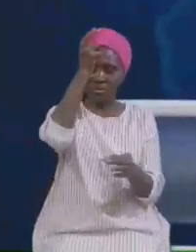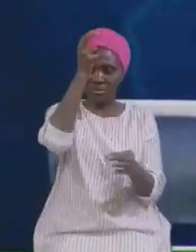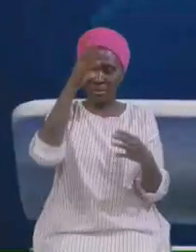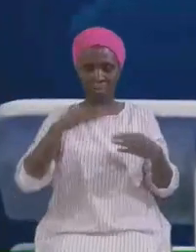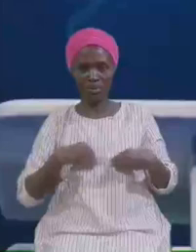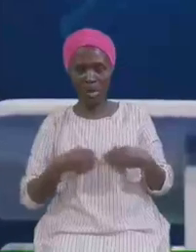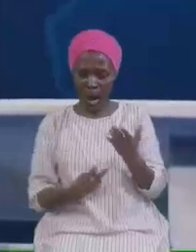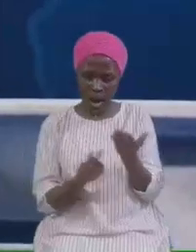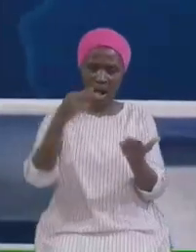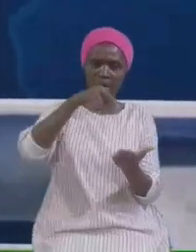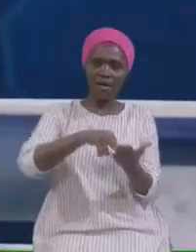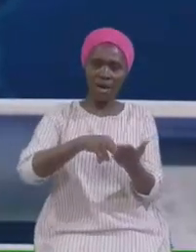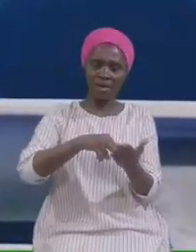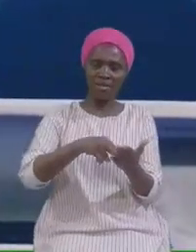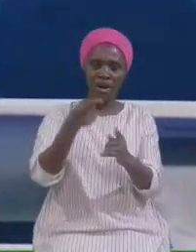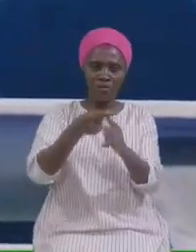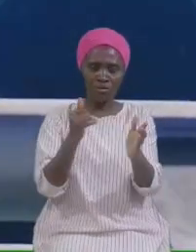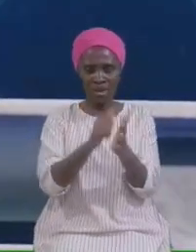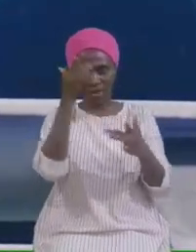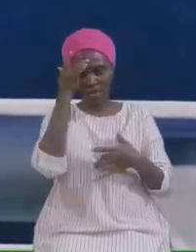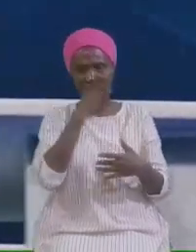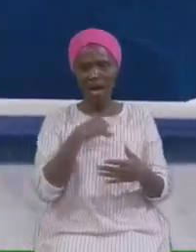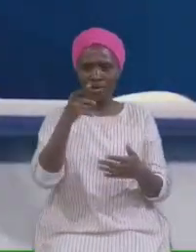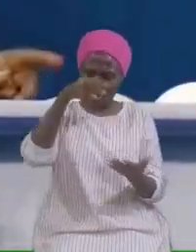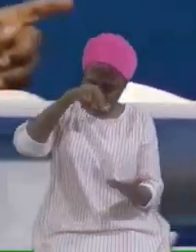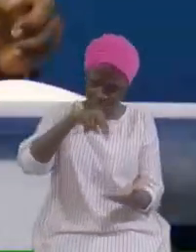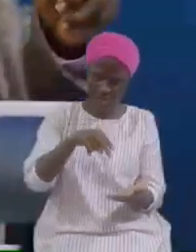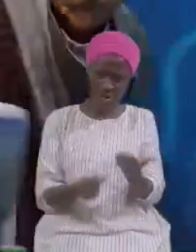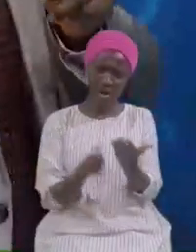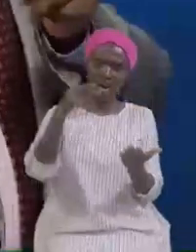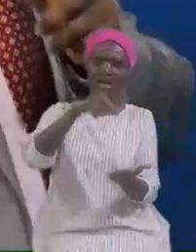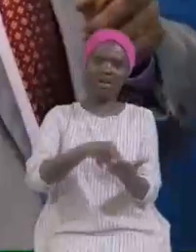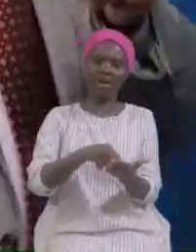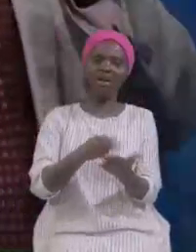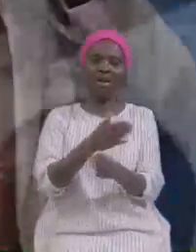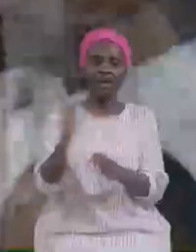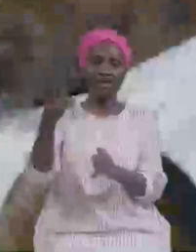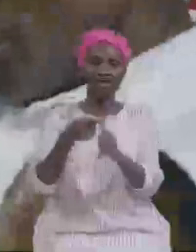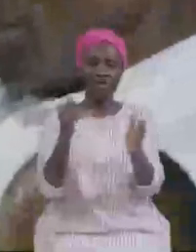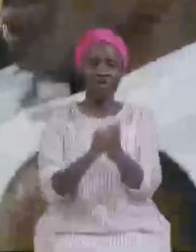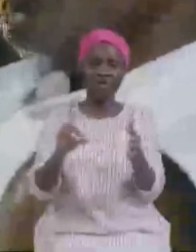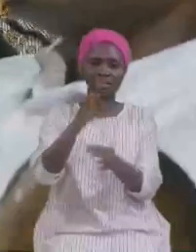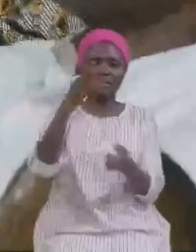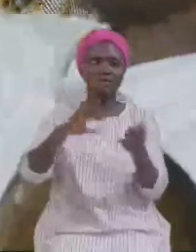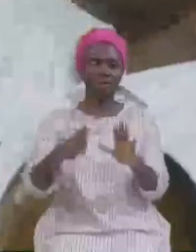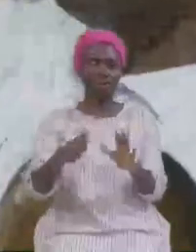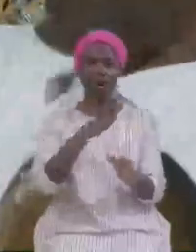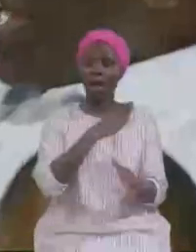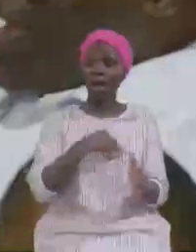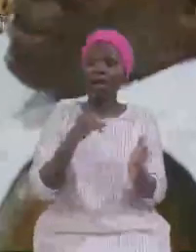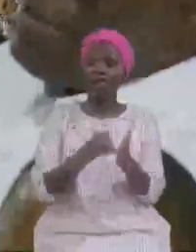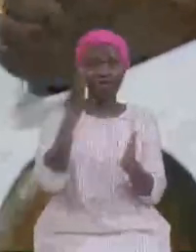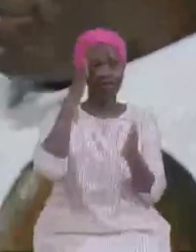cette maladie, lève-toi, sors de cet esprit de mort. Cela va